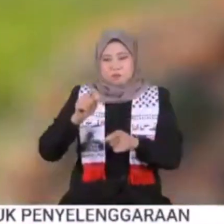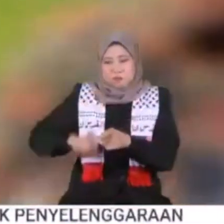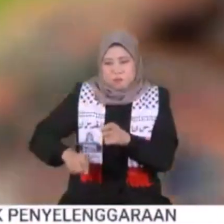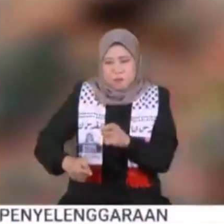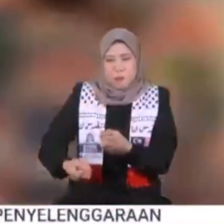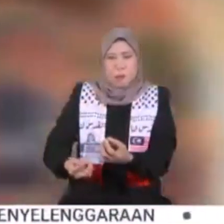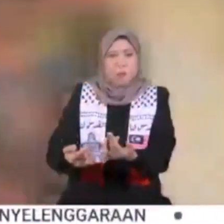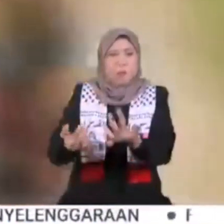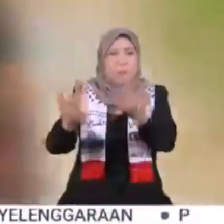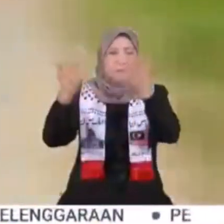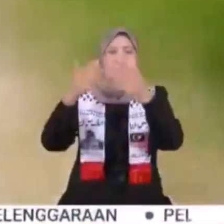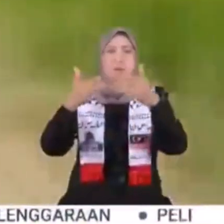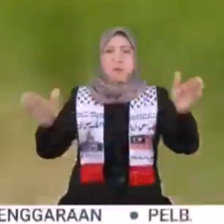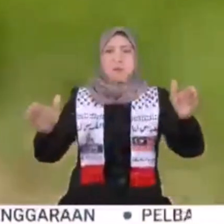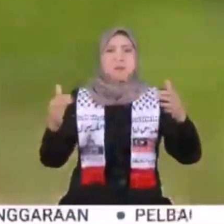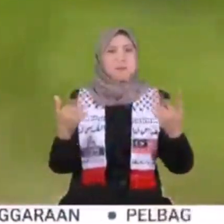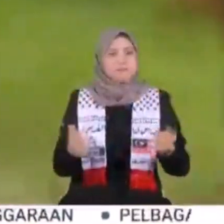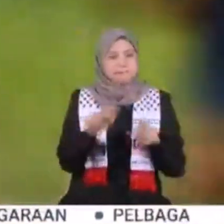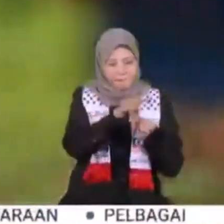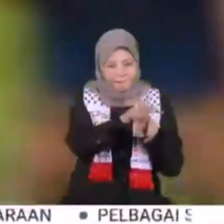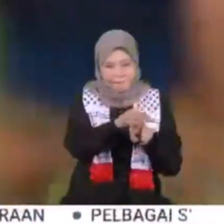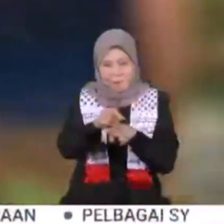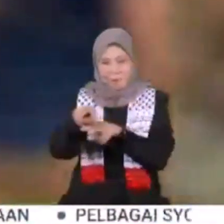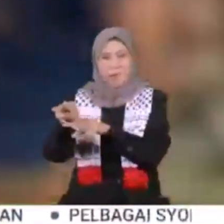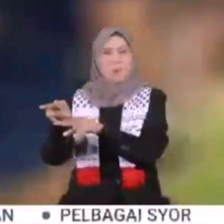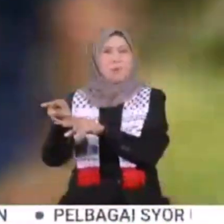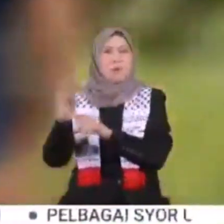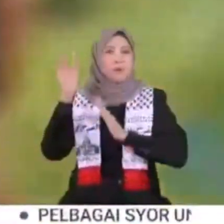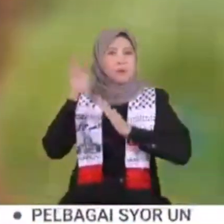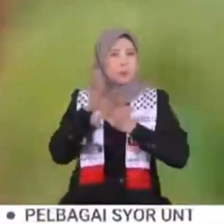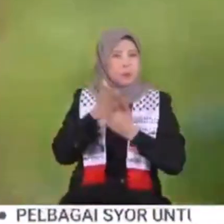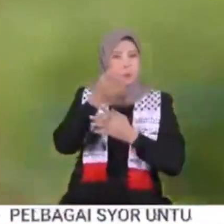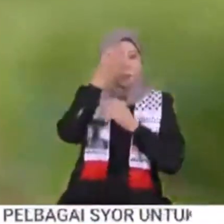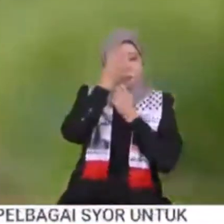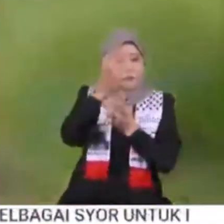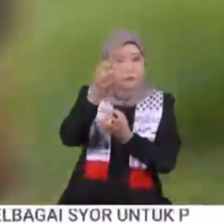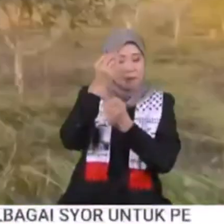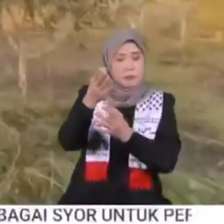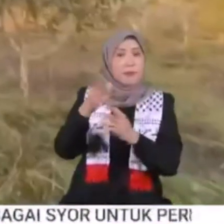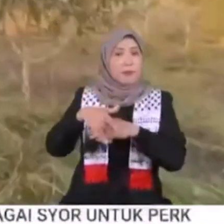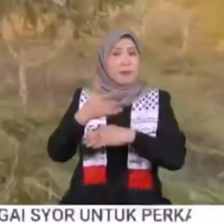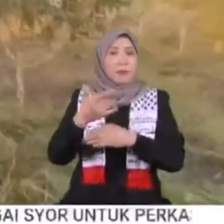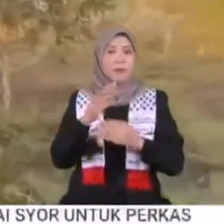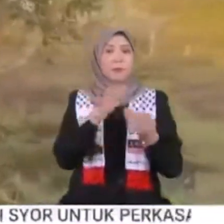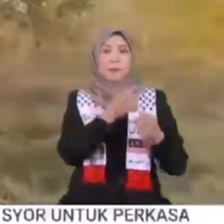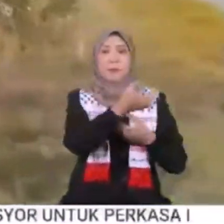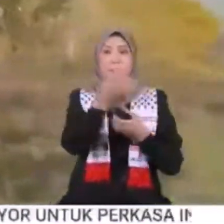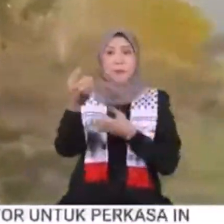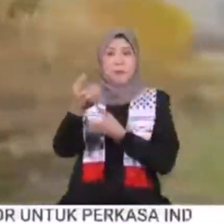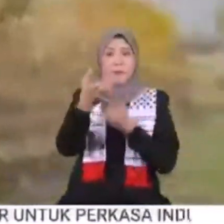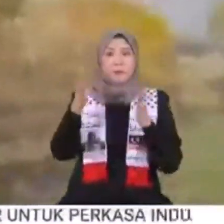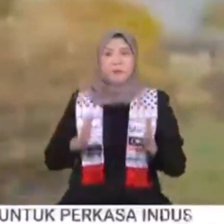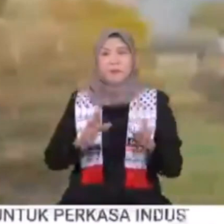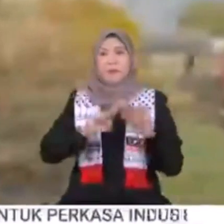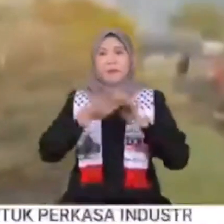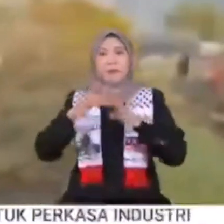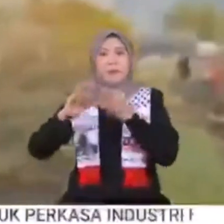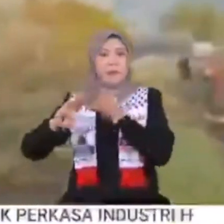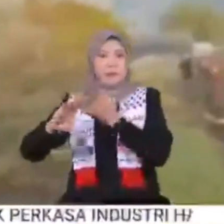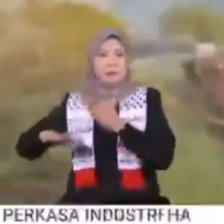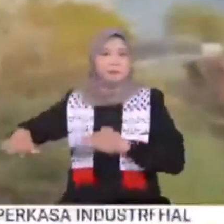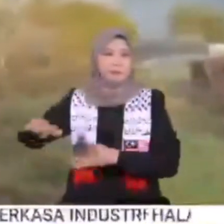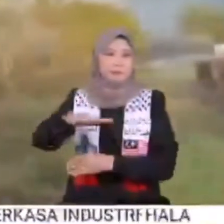berlaku, pihaknya melaksanakan pemantauan fizikal menerusi makluman awam, bomba komuniti dan komuniti setempat.